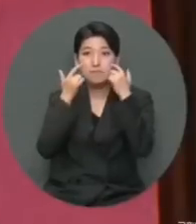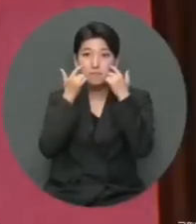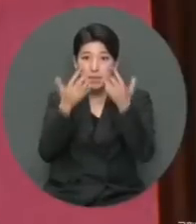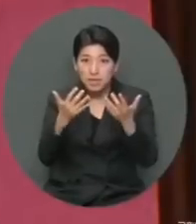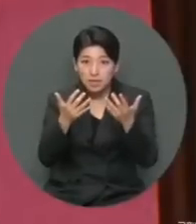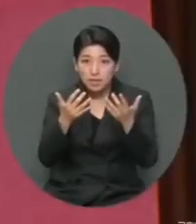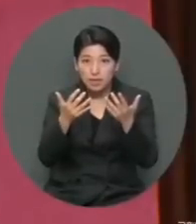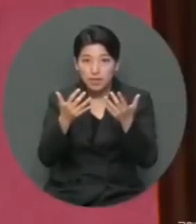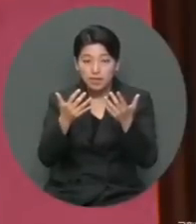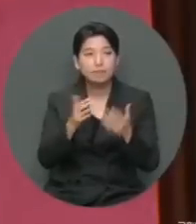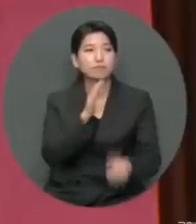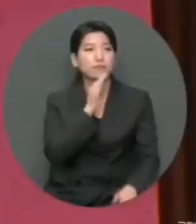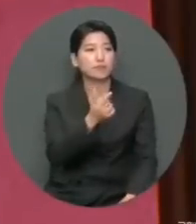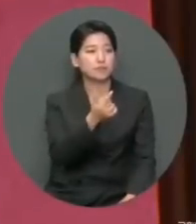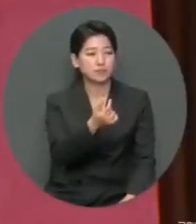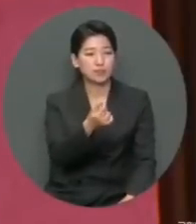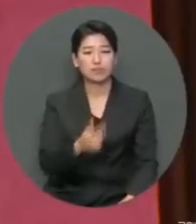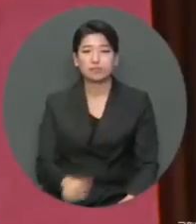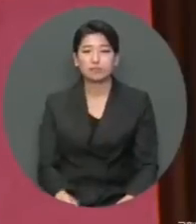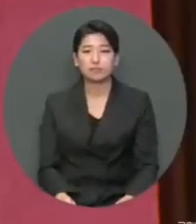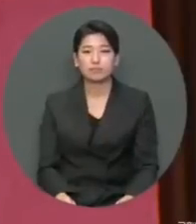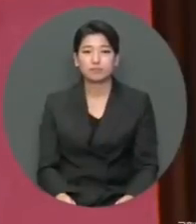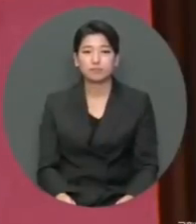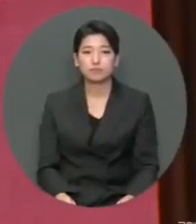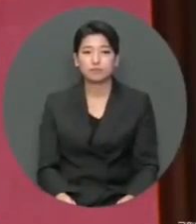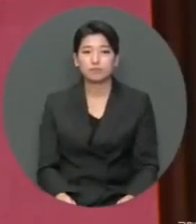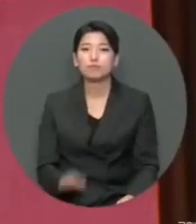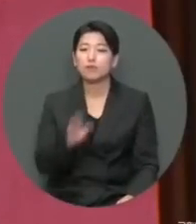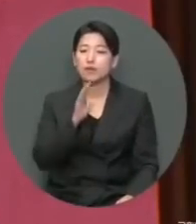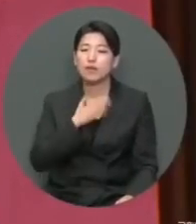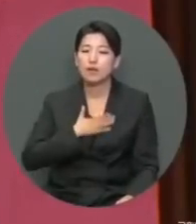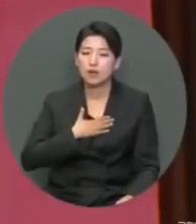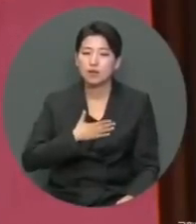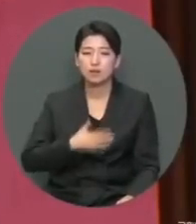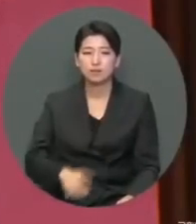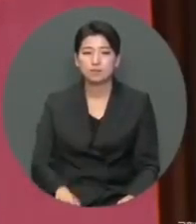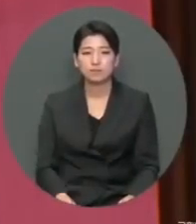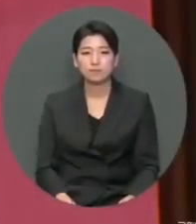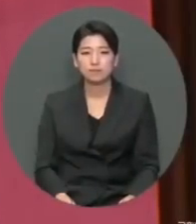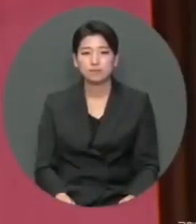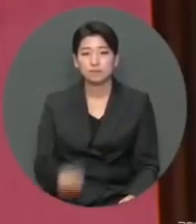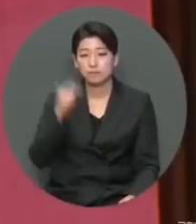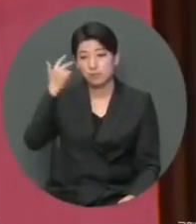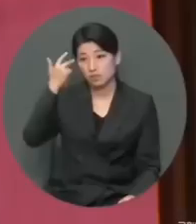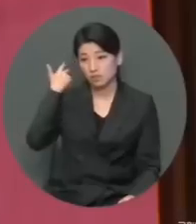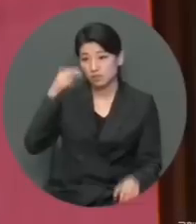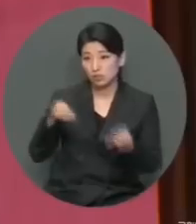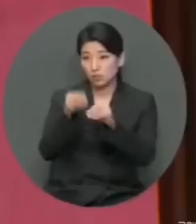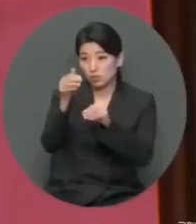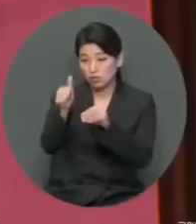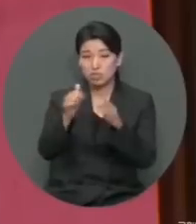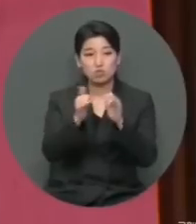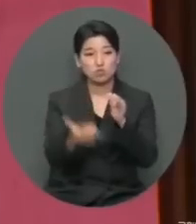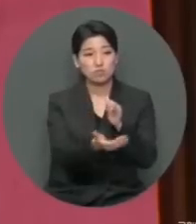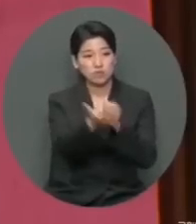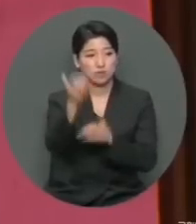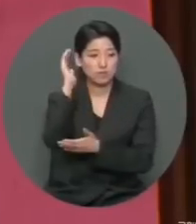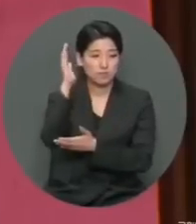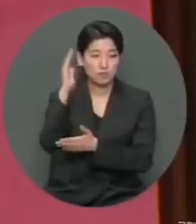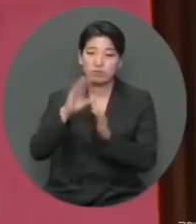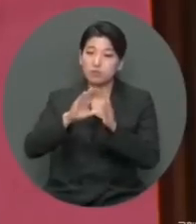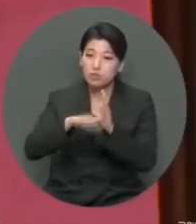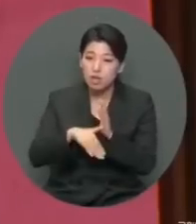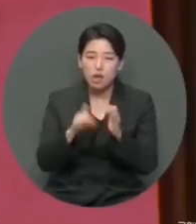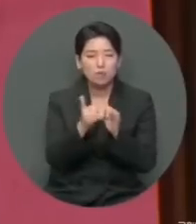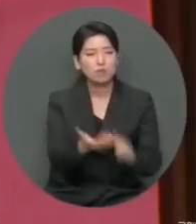것입니까? 네, 그렇습니다. 네. 저도 그렇게 이해하고 있습니다. 지난주 총리님 대국민 담화문에서도